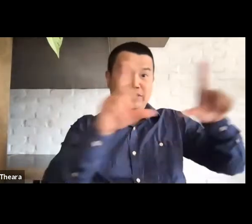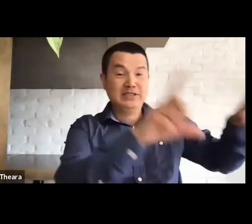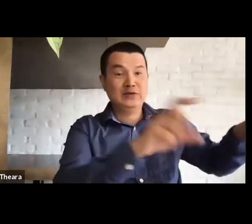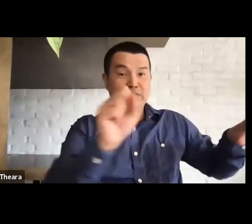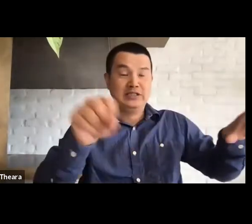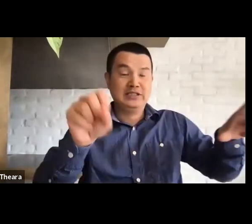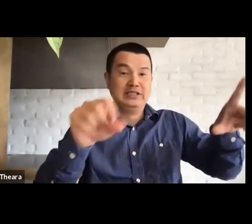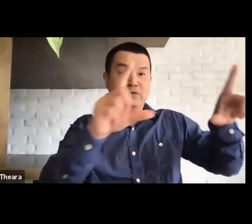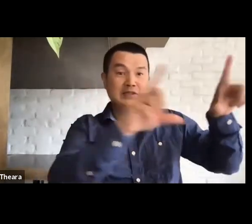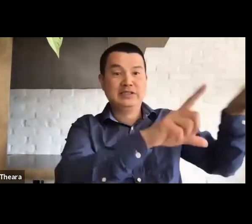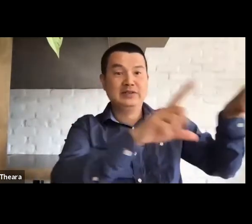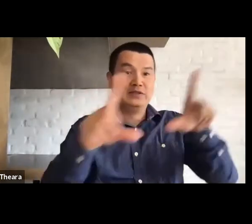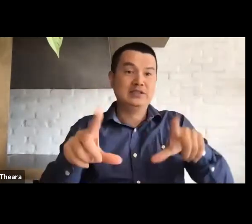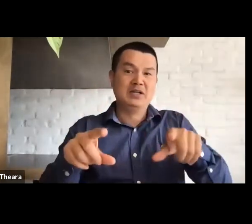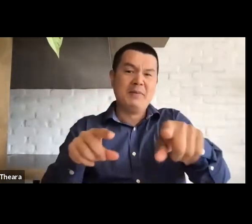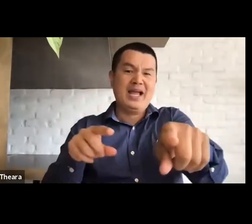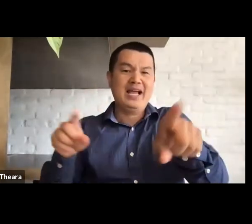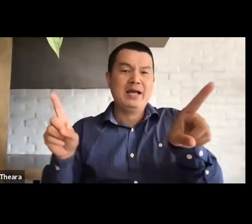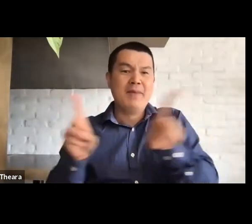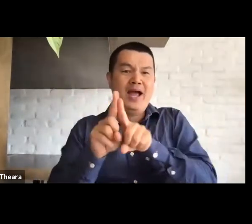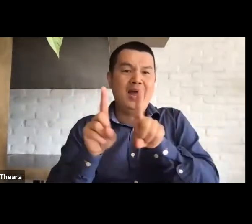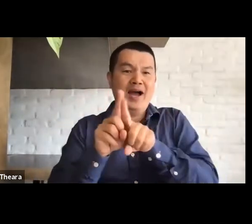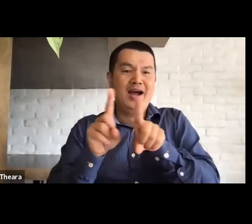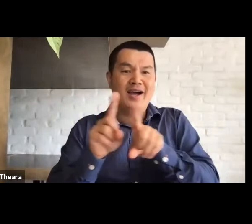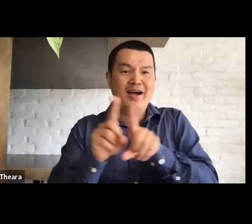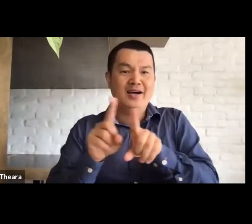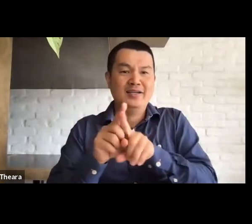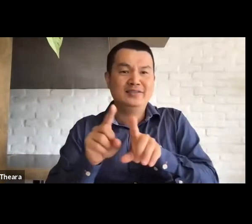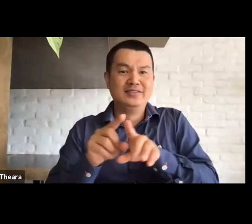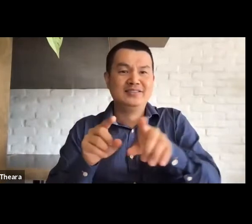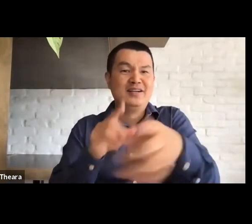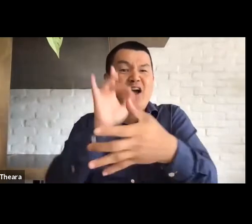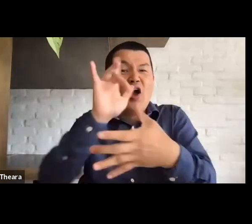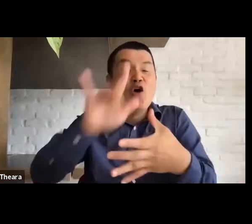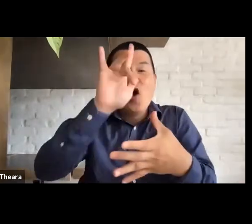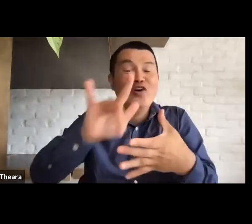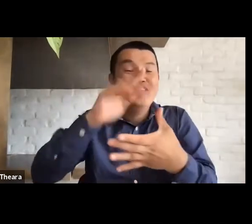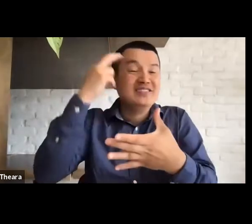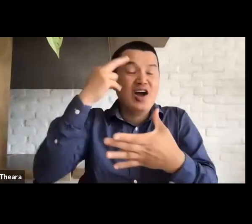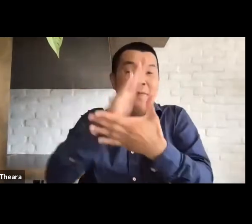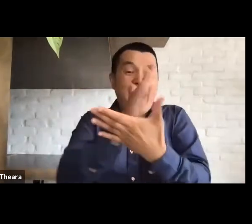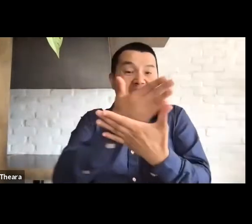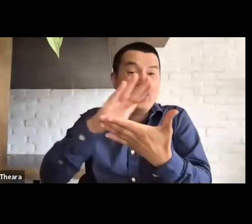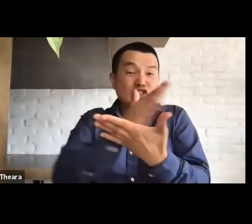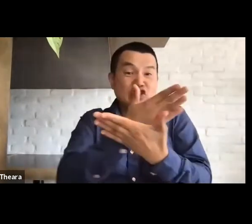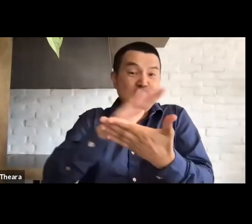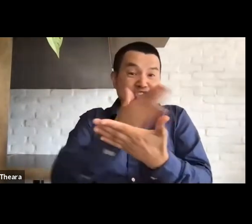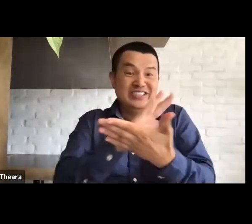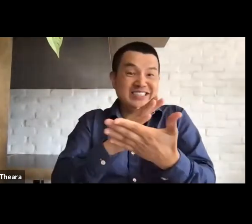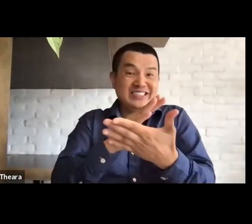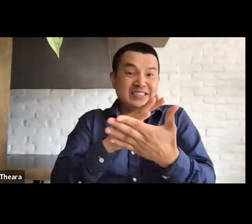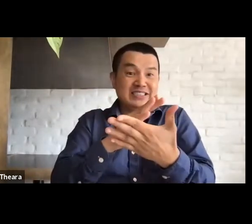Oui. Oui, ah, OK. J'en ai un que j'ai mon matériel, puis j'en ai un autre que c'est mon Zoom. Ton